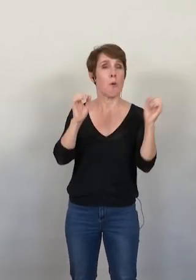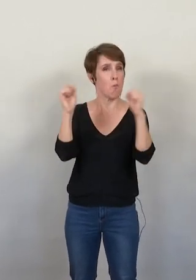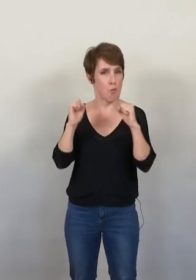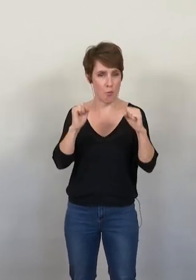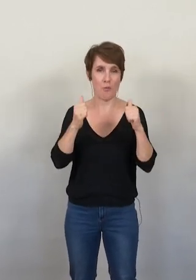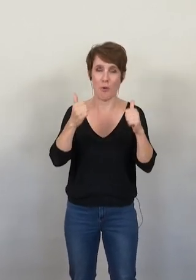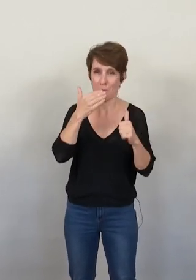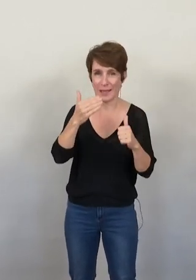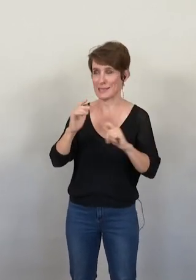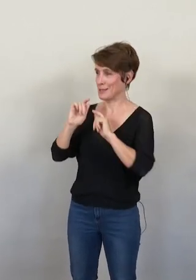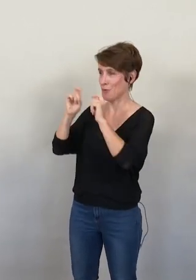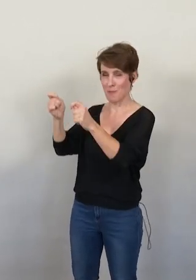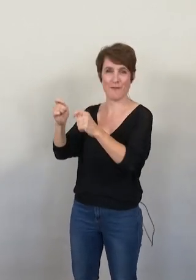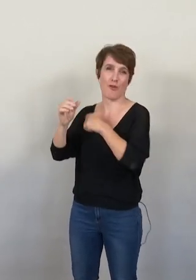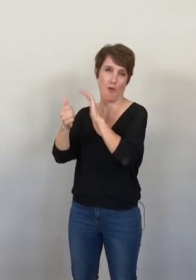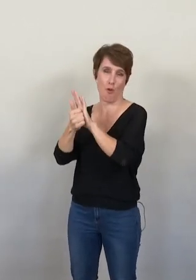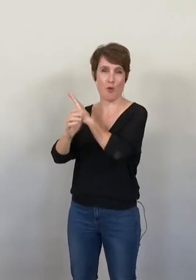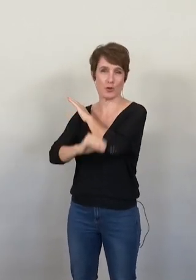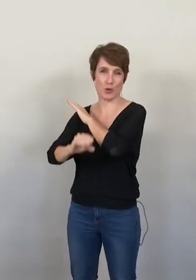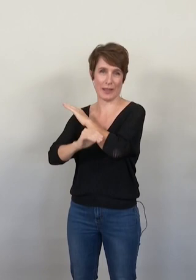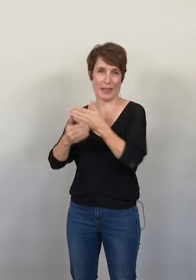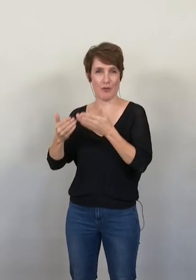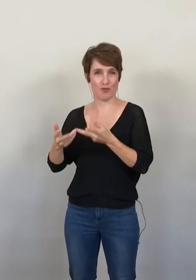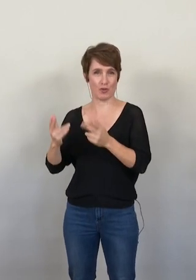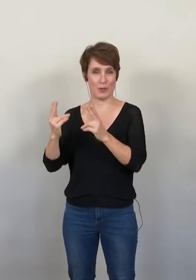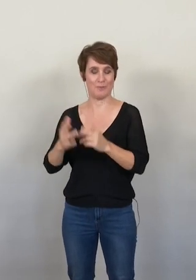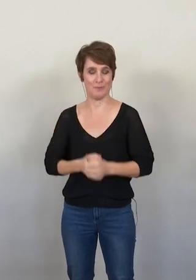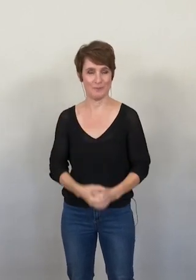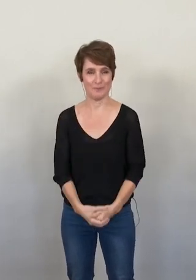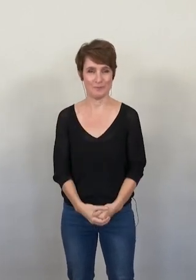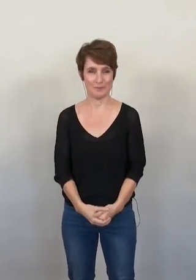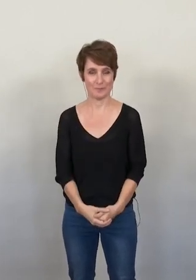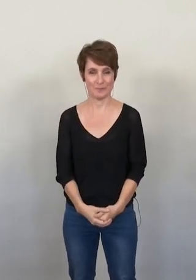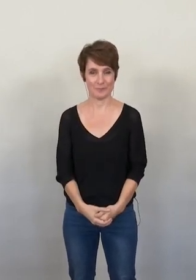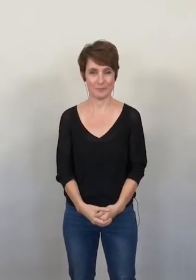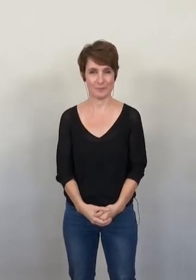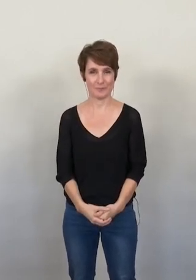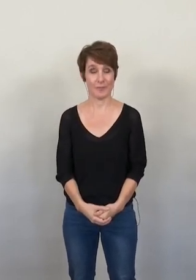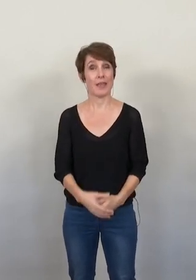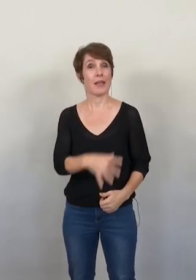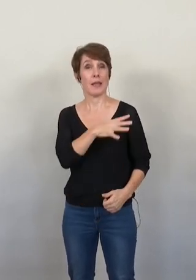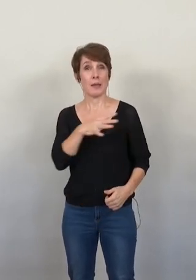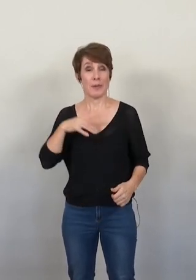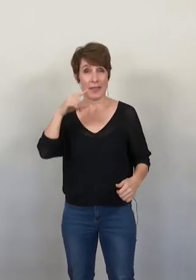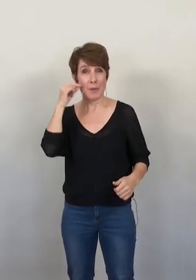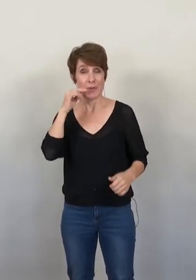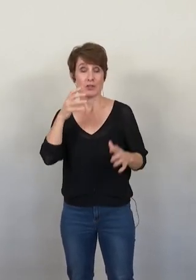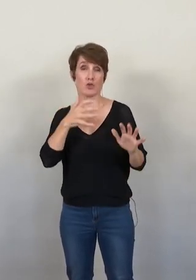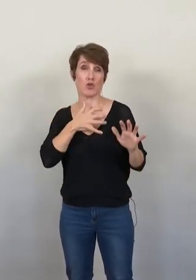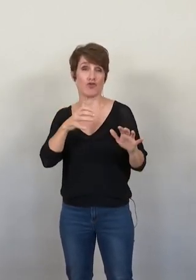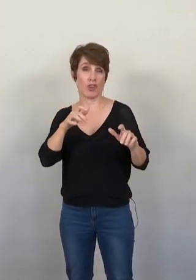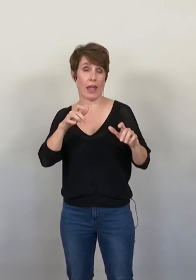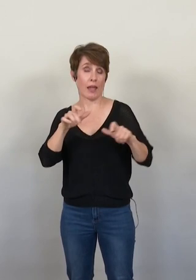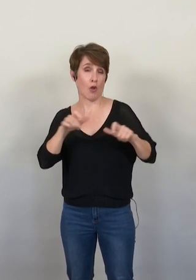donc merci à Madame vadelec de d'être notre secrétaire de séance aujourd'hui Mesdames et Messieurs chers conseillèr et